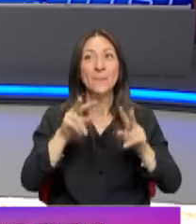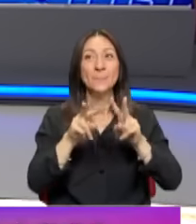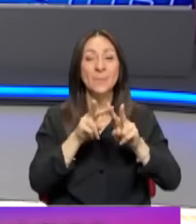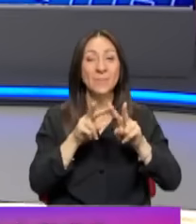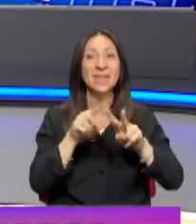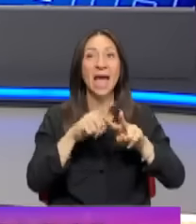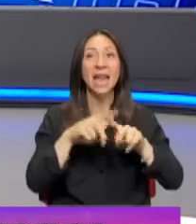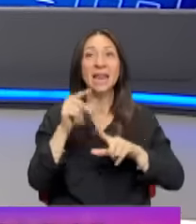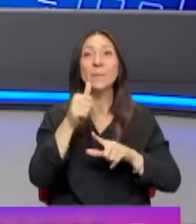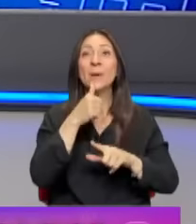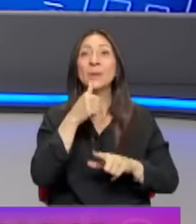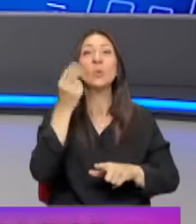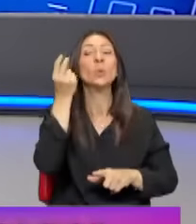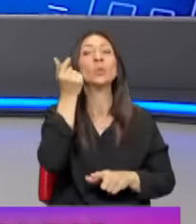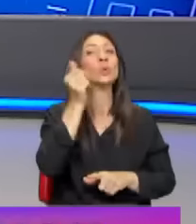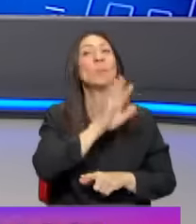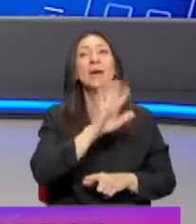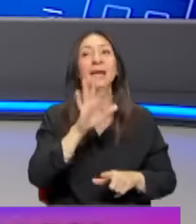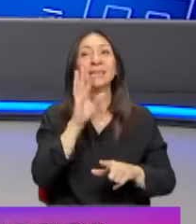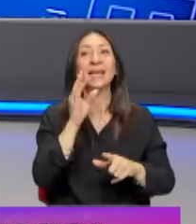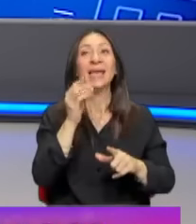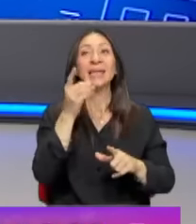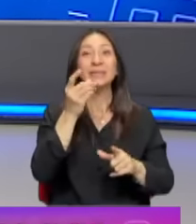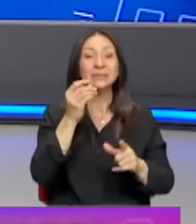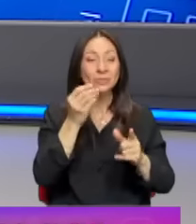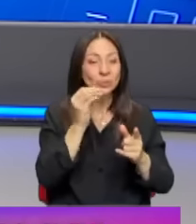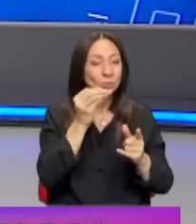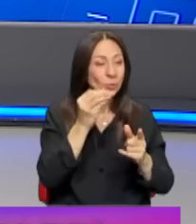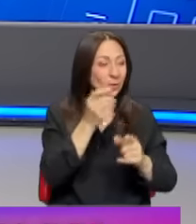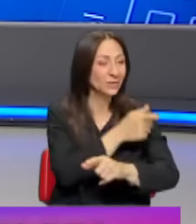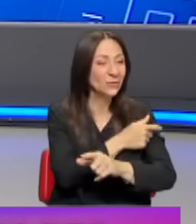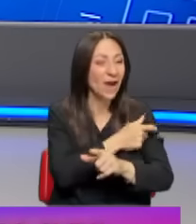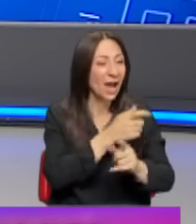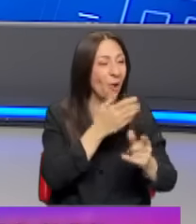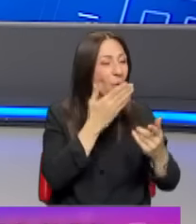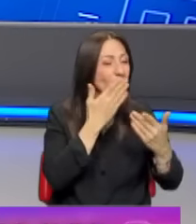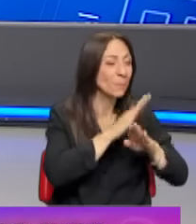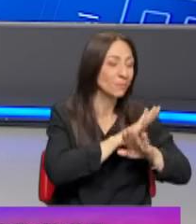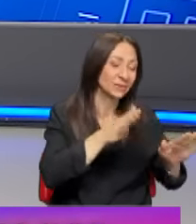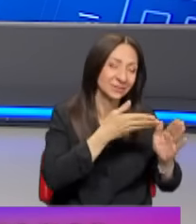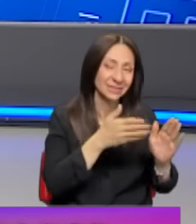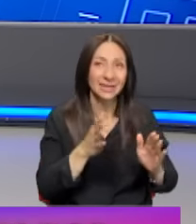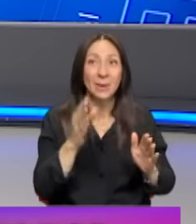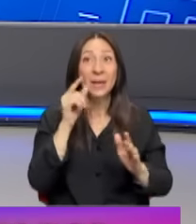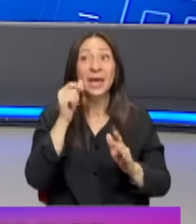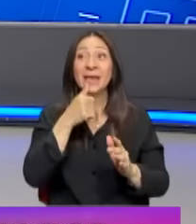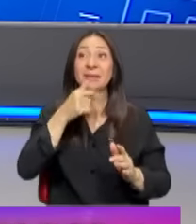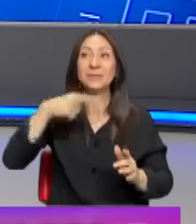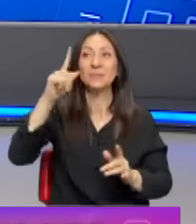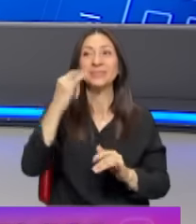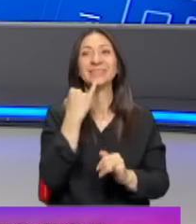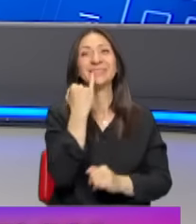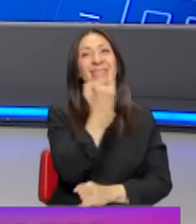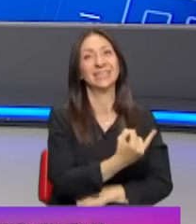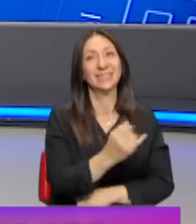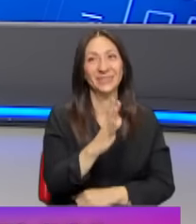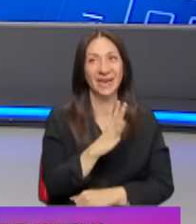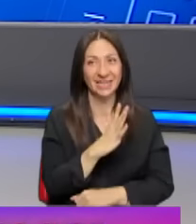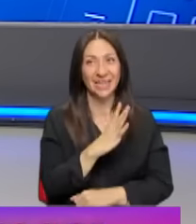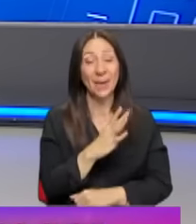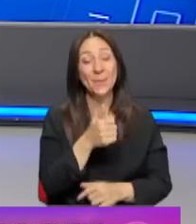Ali babalarını unutmayan, Çocuk Esirgeme Kurumu'ndan çıkıp hayata tutunmuş beyefendilerin bir ziyareti